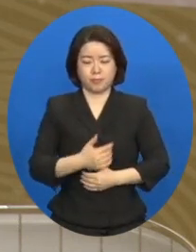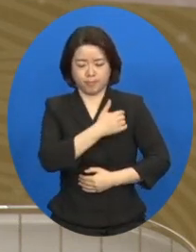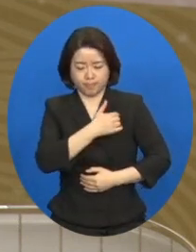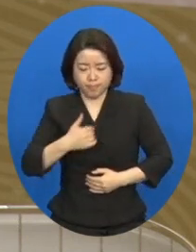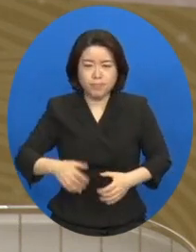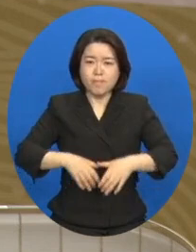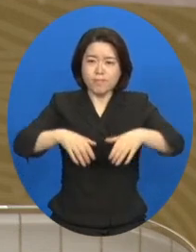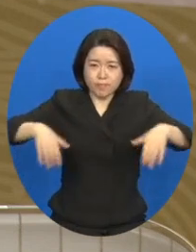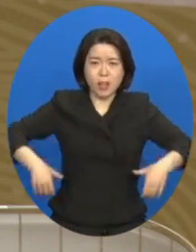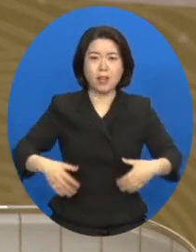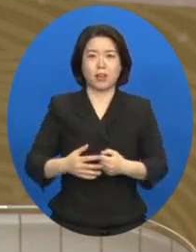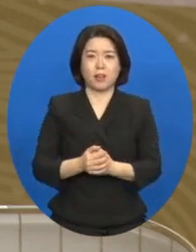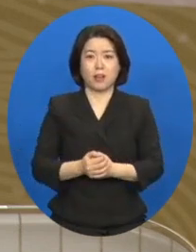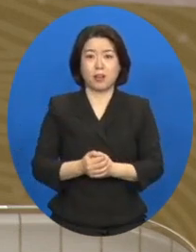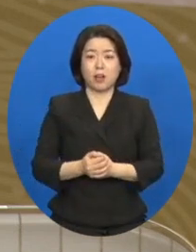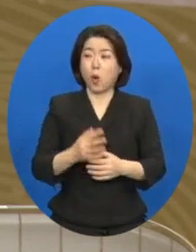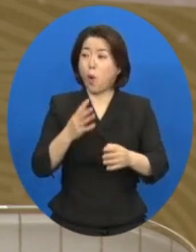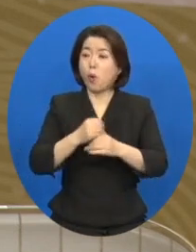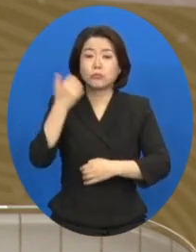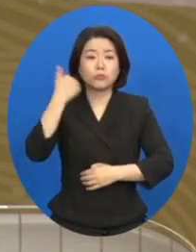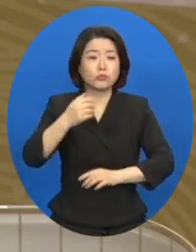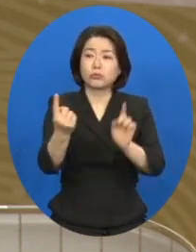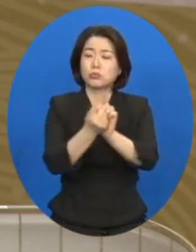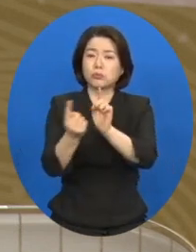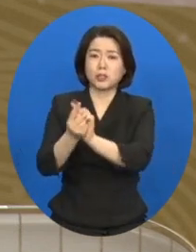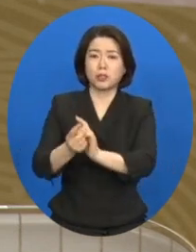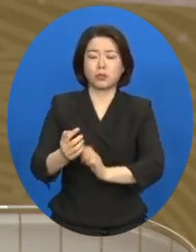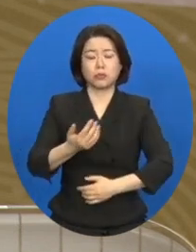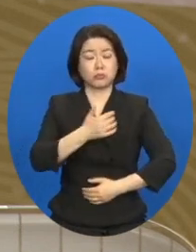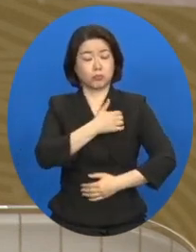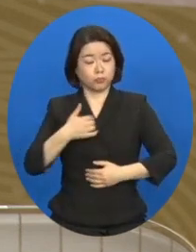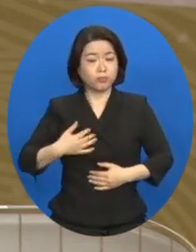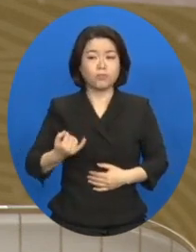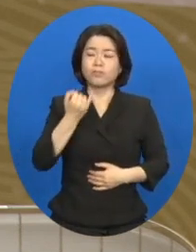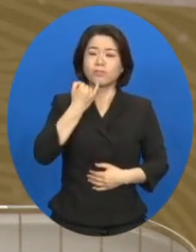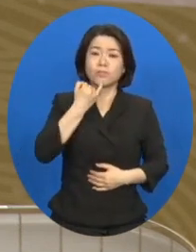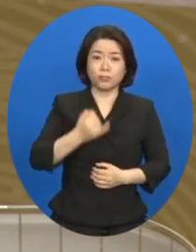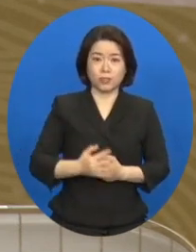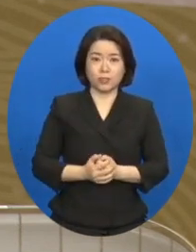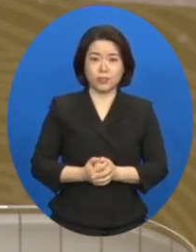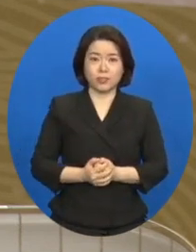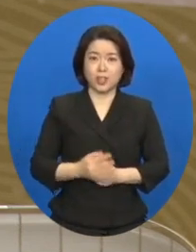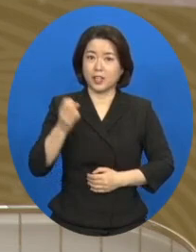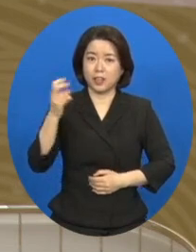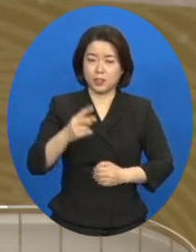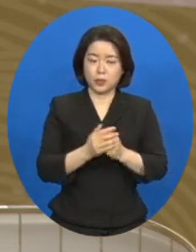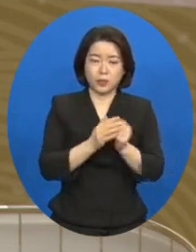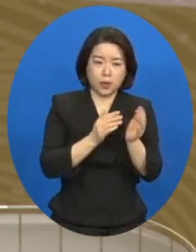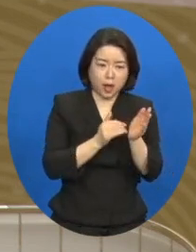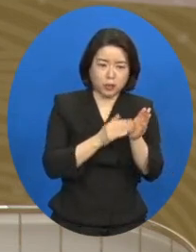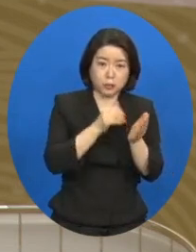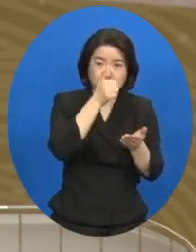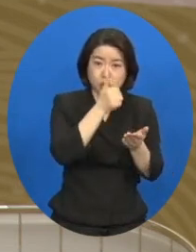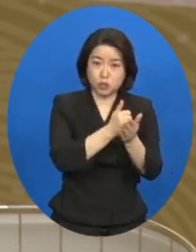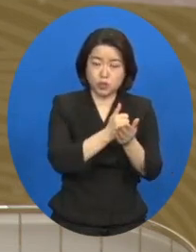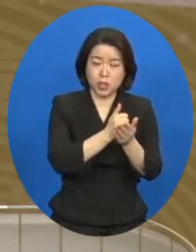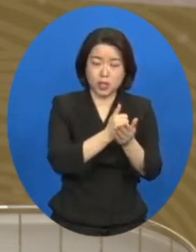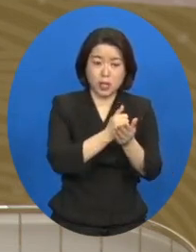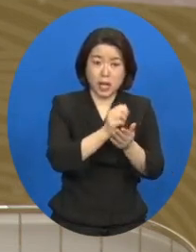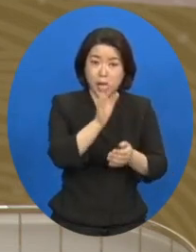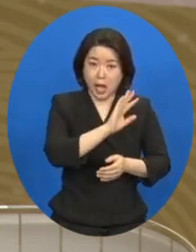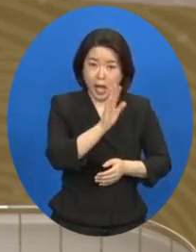당당하죠. 언제 누구를 만나도 당당해요. 그리고 은밀한 죄를 안 짓는